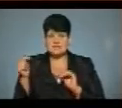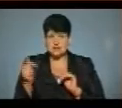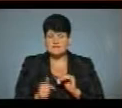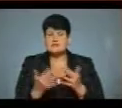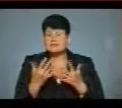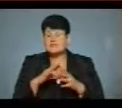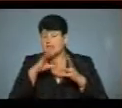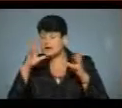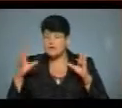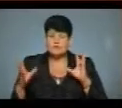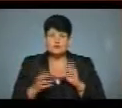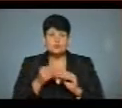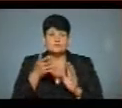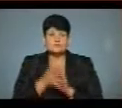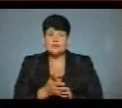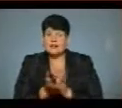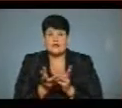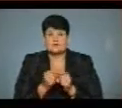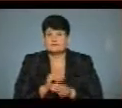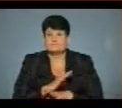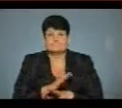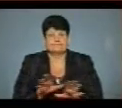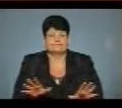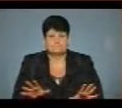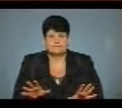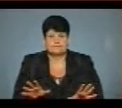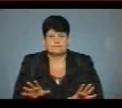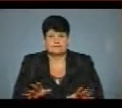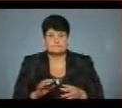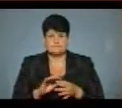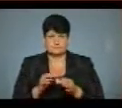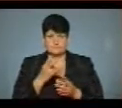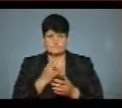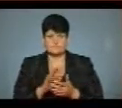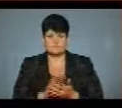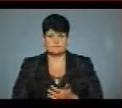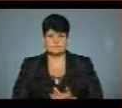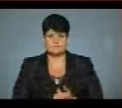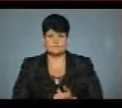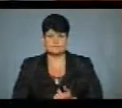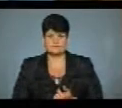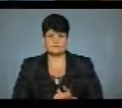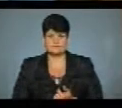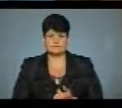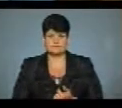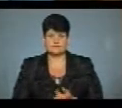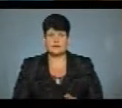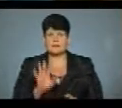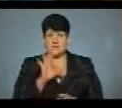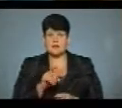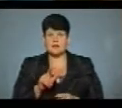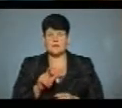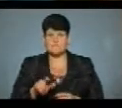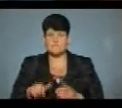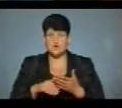Скільки обійдеться реконструкція храму, не підраховували, каже Андрій Савчук. Подробиці у сюжеті Богдана Боденчука. П'ятеро волонтерів благодійного